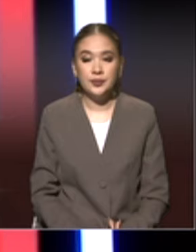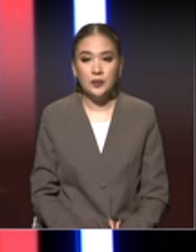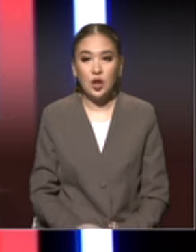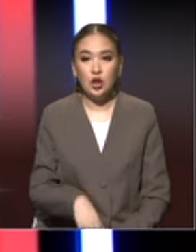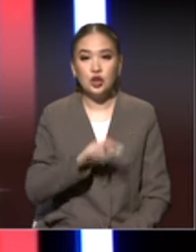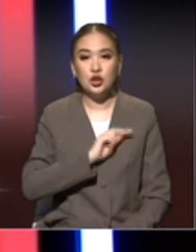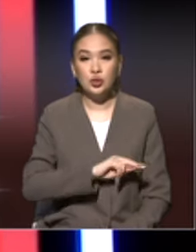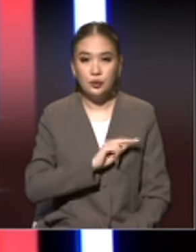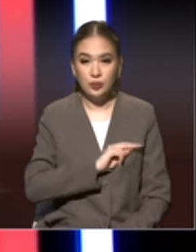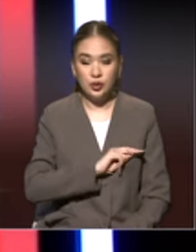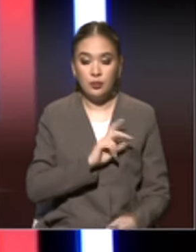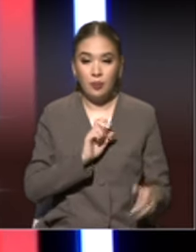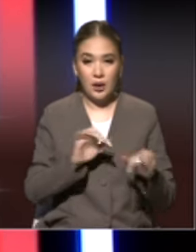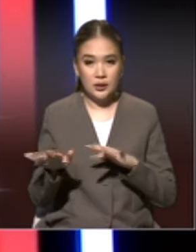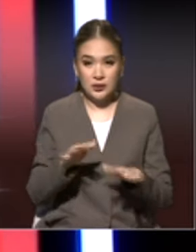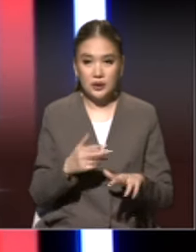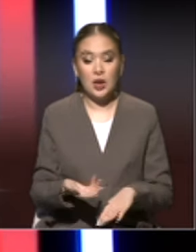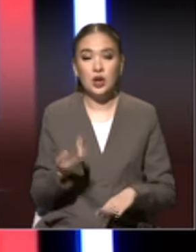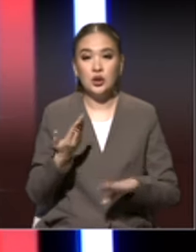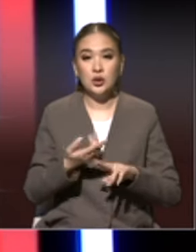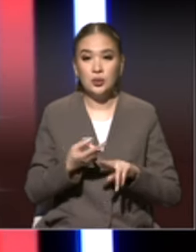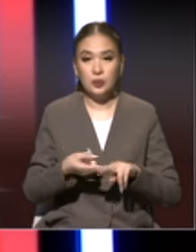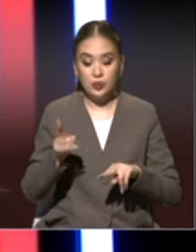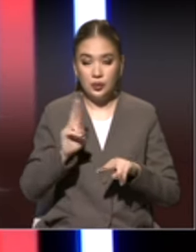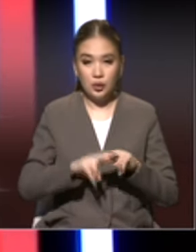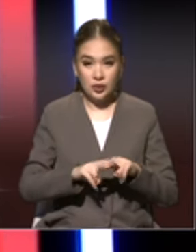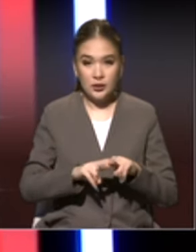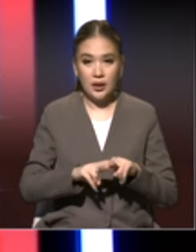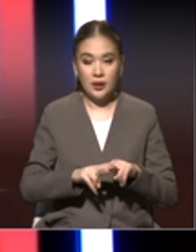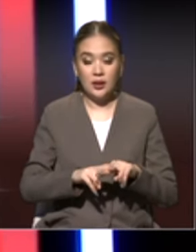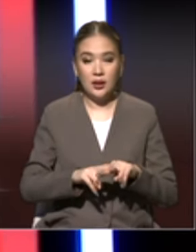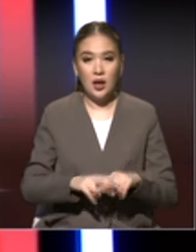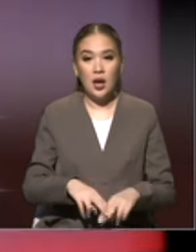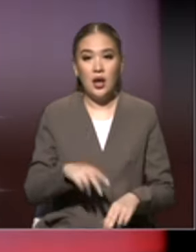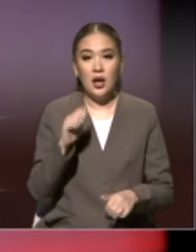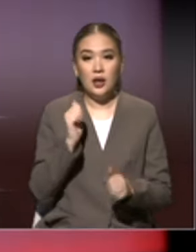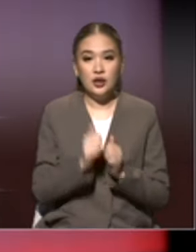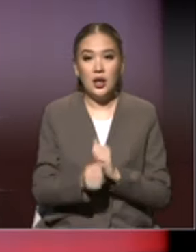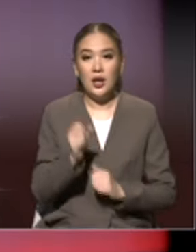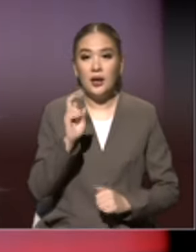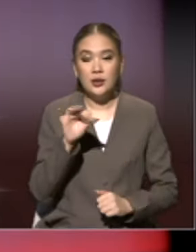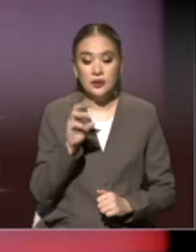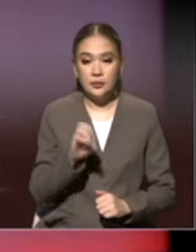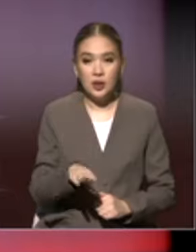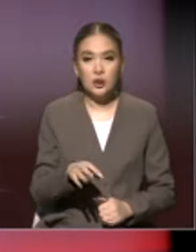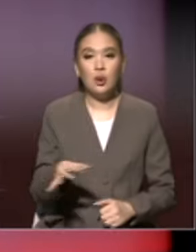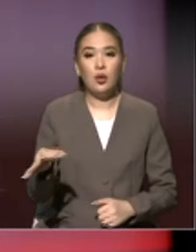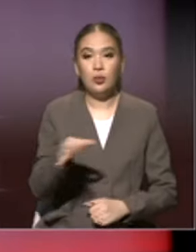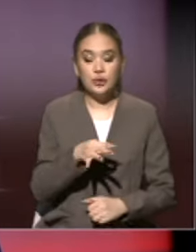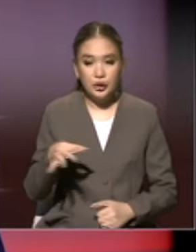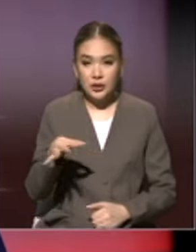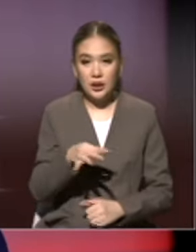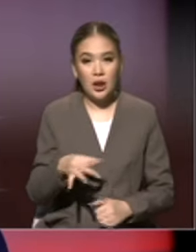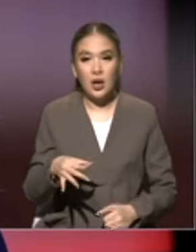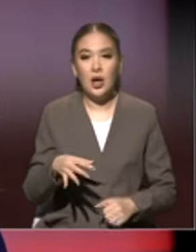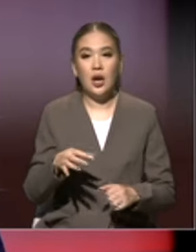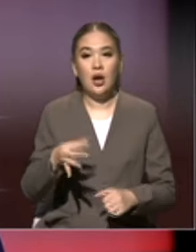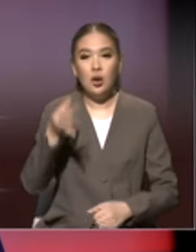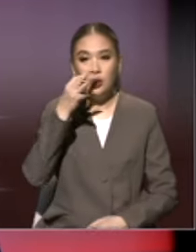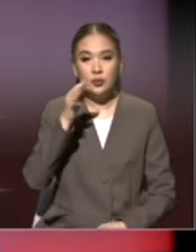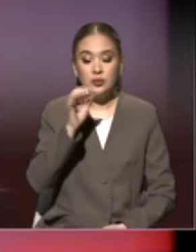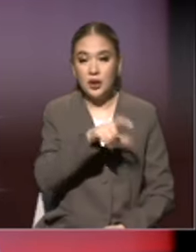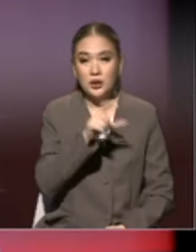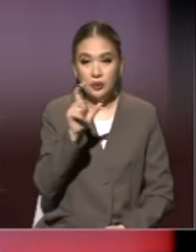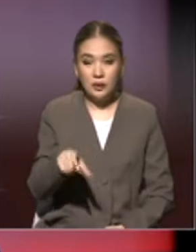жұмыс барысы. Сондықтан тендерді әрбір акиматтың, облыстың, аудандардың мамандары жасаған